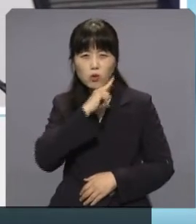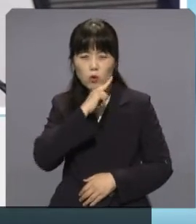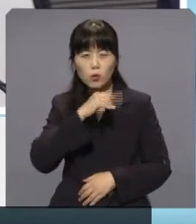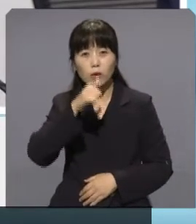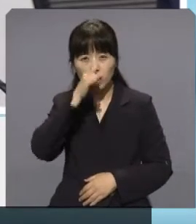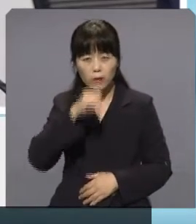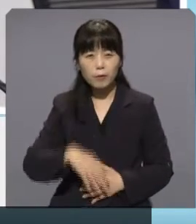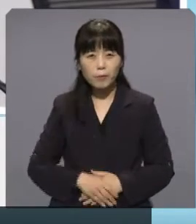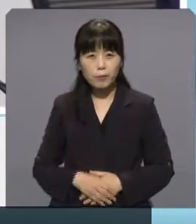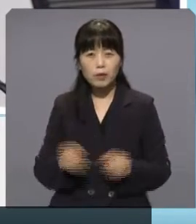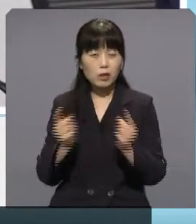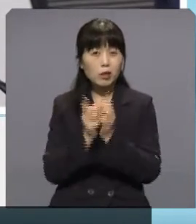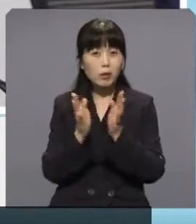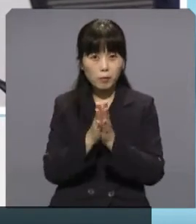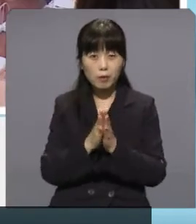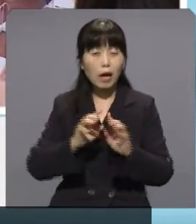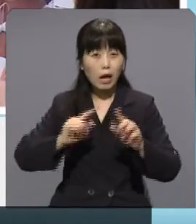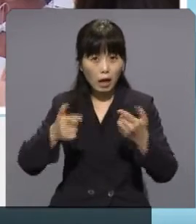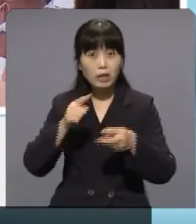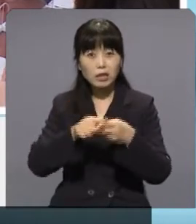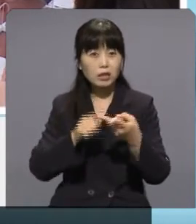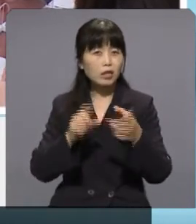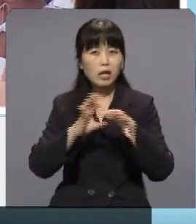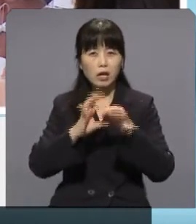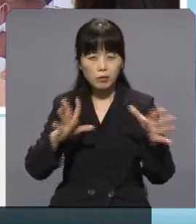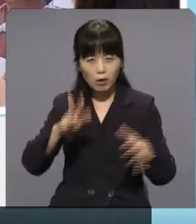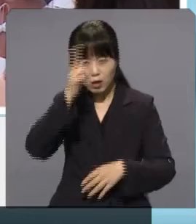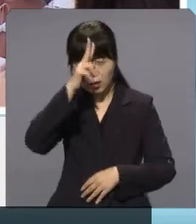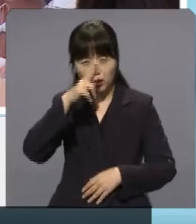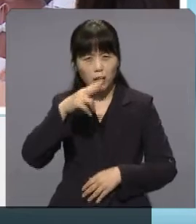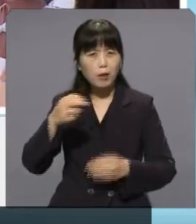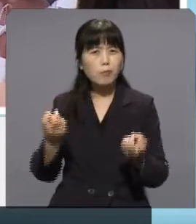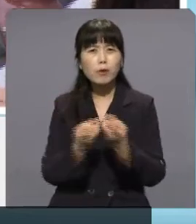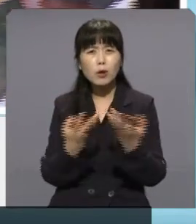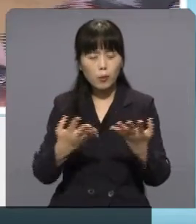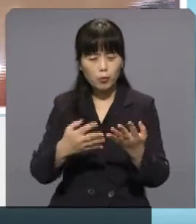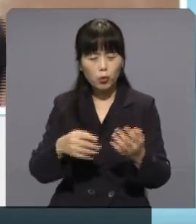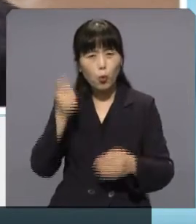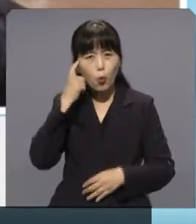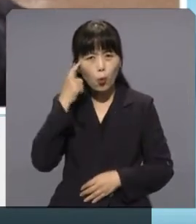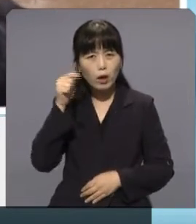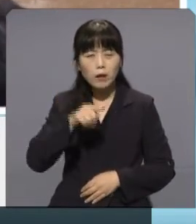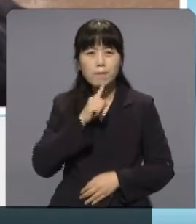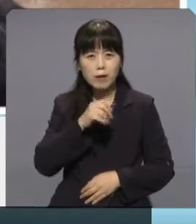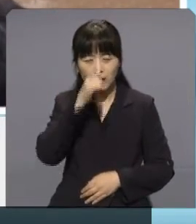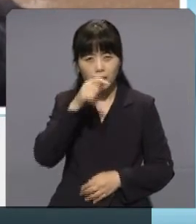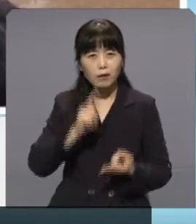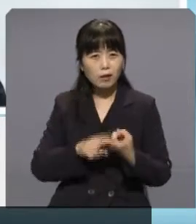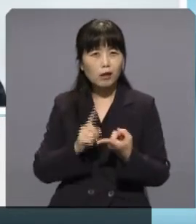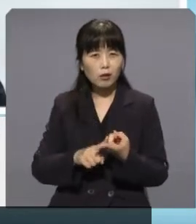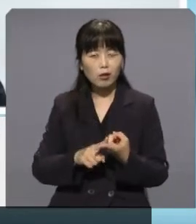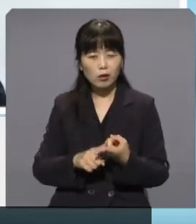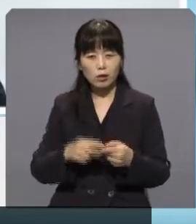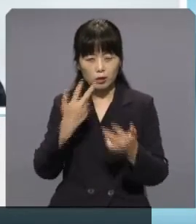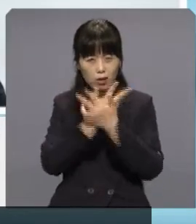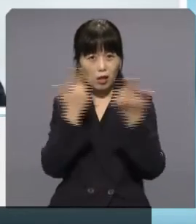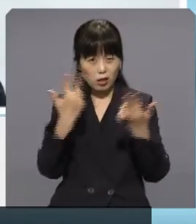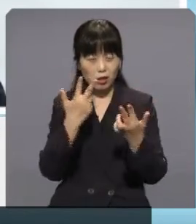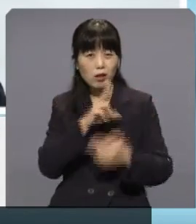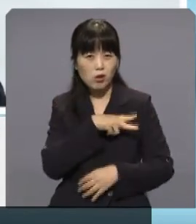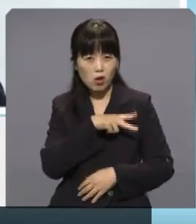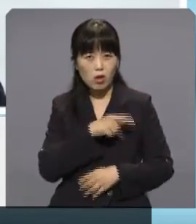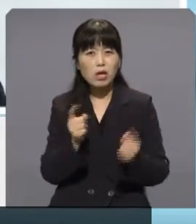없어요. 의도적이든 아니든. 저는 경찰이 그런 발표를 불필요하게 했다는 생각이 들고, 그러니까 이재명 의원 입장에서는 이제 그런 부분들을 직접 활용하는